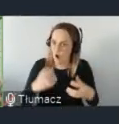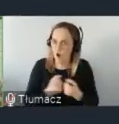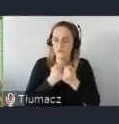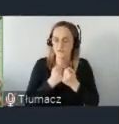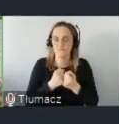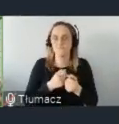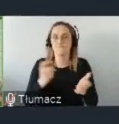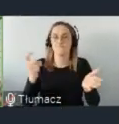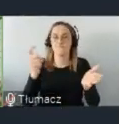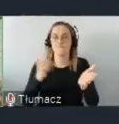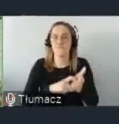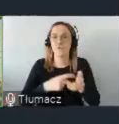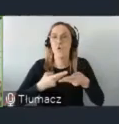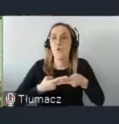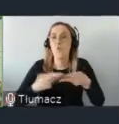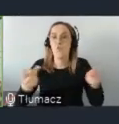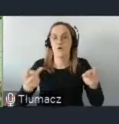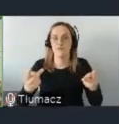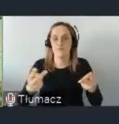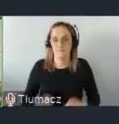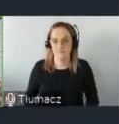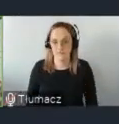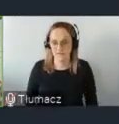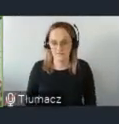tym nacisnę udostępnij,